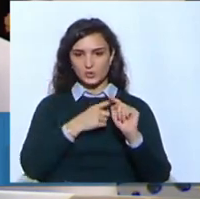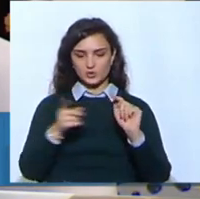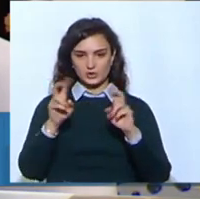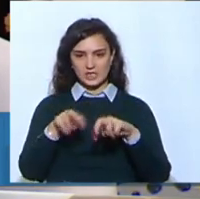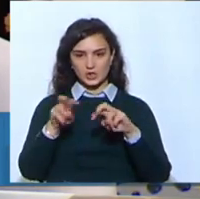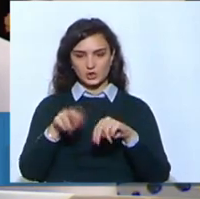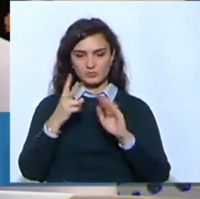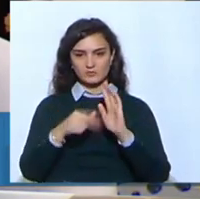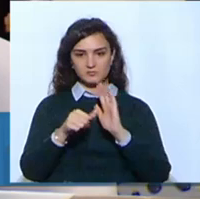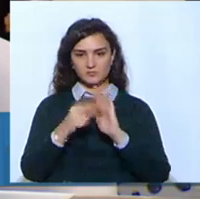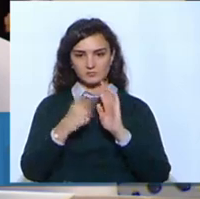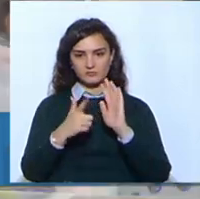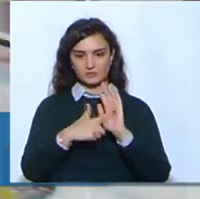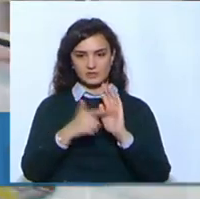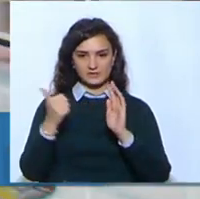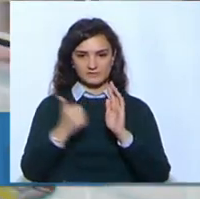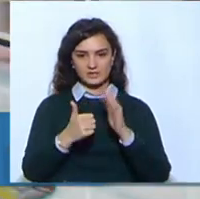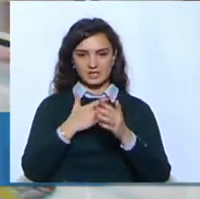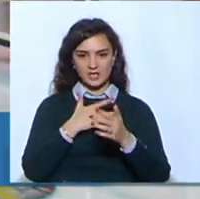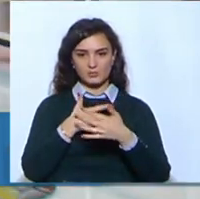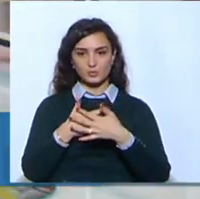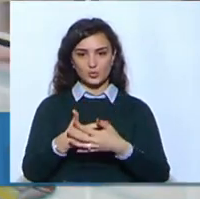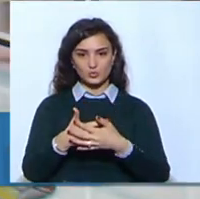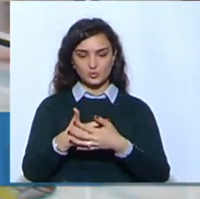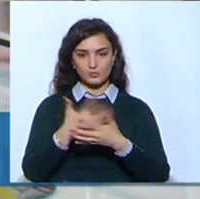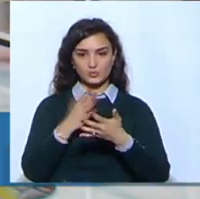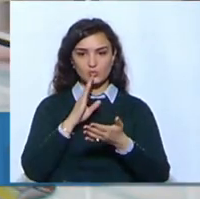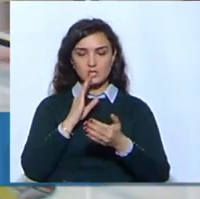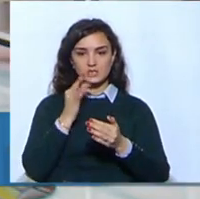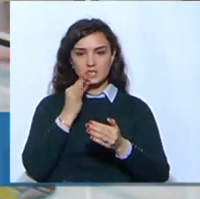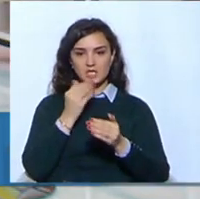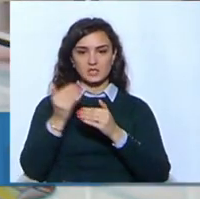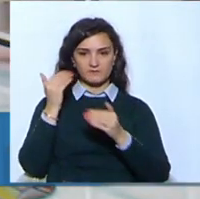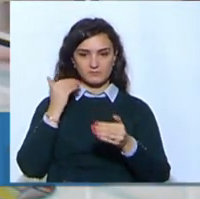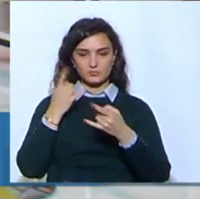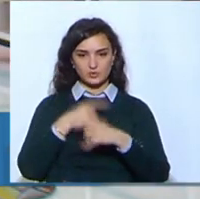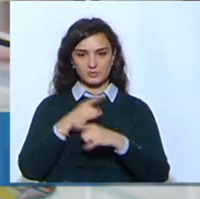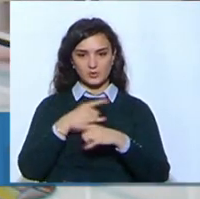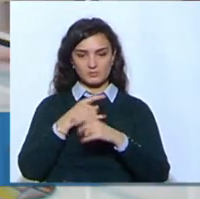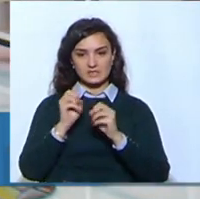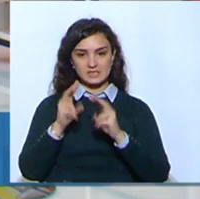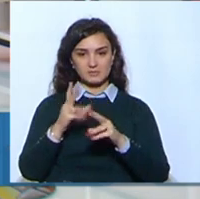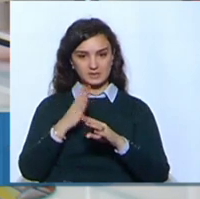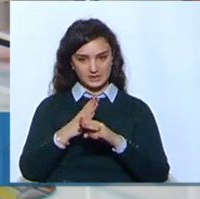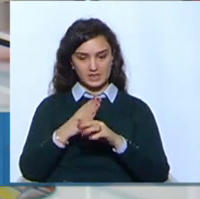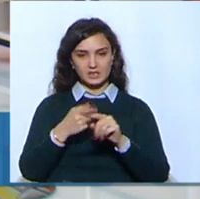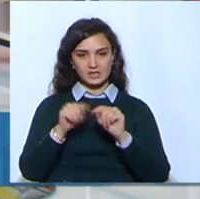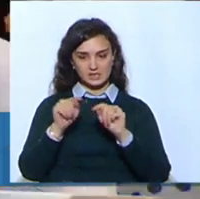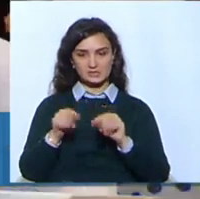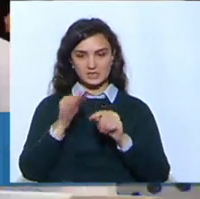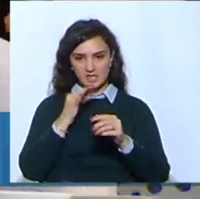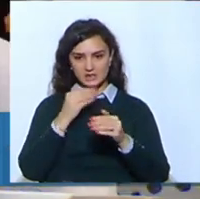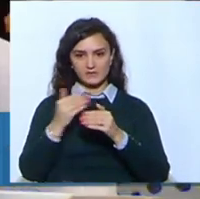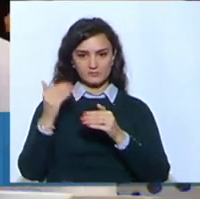დიაგნოსტირება, ეს არის 36-37 კვირა დაახლოებით ორსულობის, ან თუ ქალს ნაადრევი მშობიარობის საფრთხე აქვს, მაშინ იმ